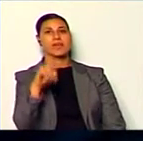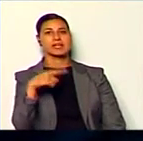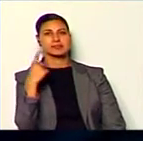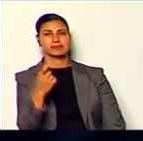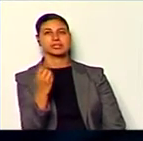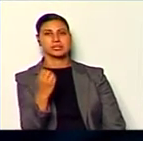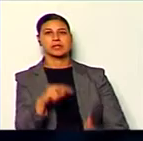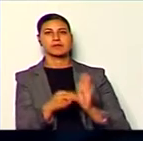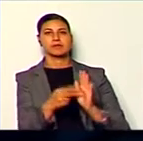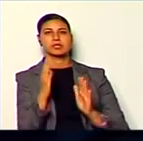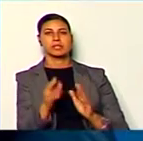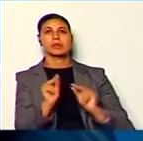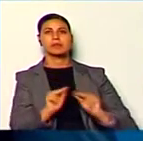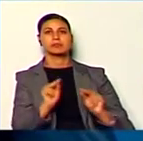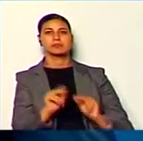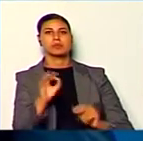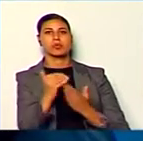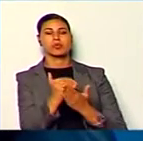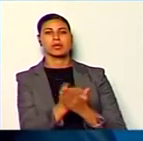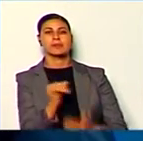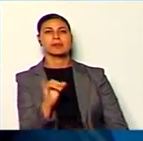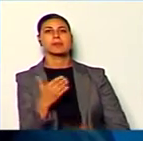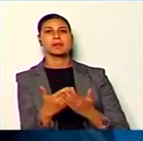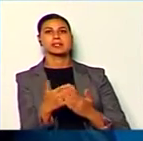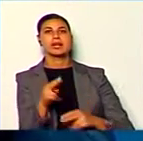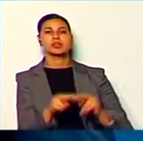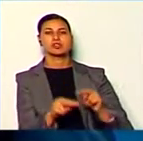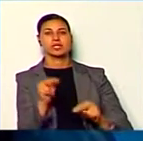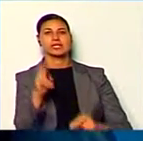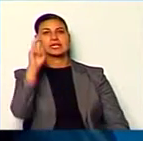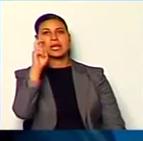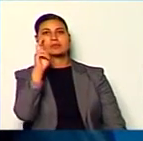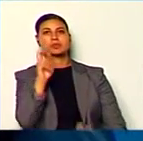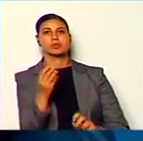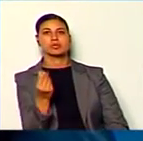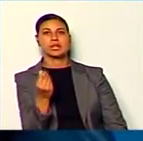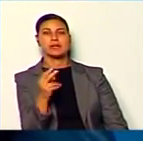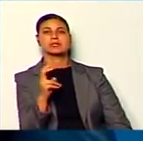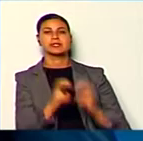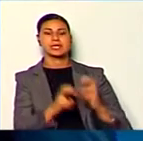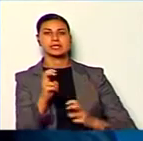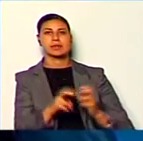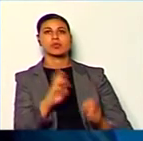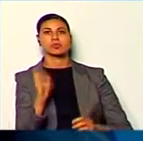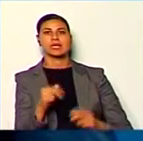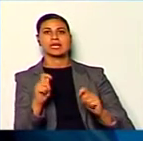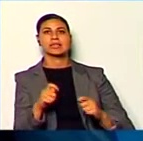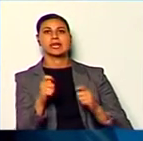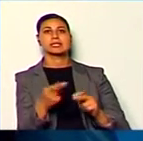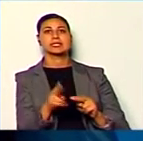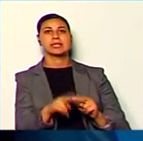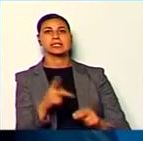უკვე დაიგეგმოს საპილოტე პროგრამები, მაგალითად აშენდეს სახელმწიფო თანხებით საწარმო და გადაეცეს